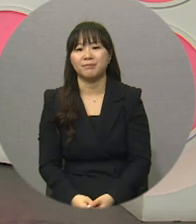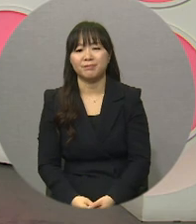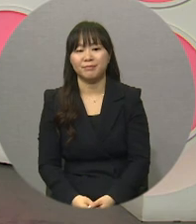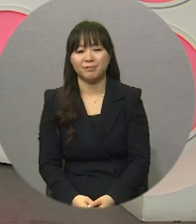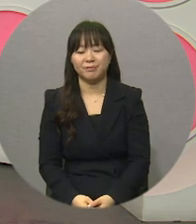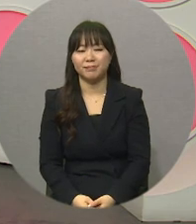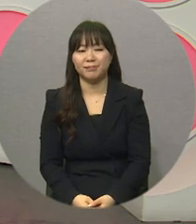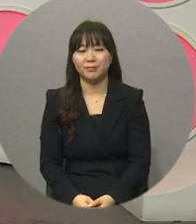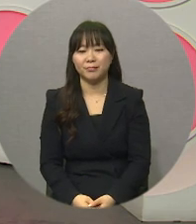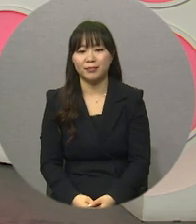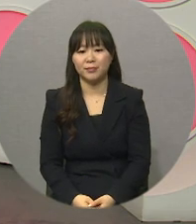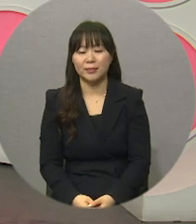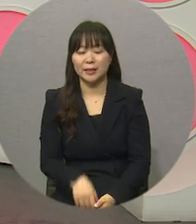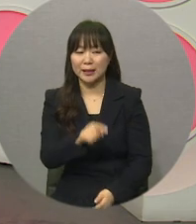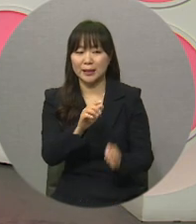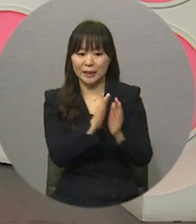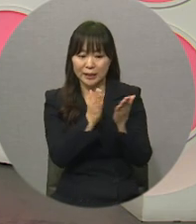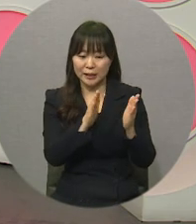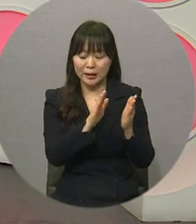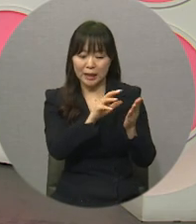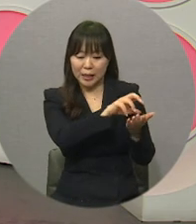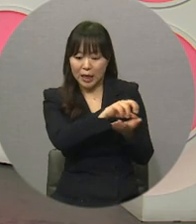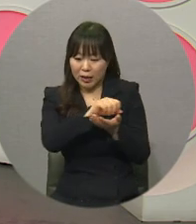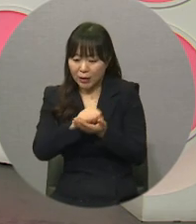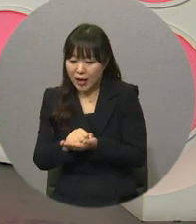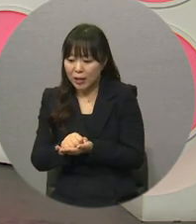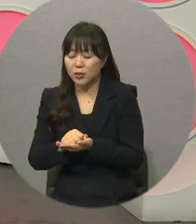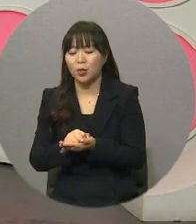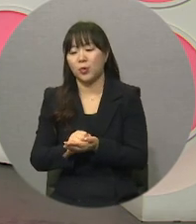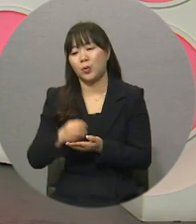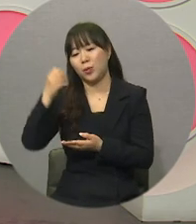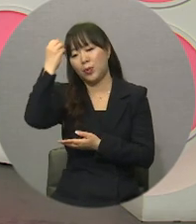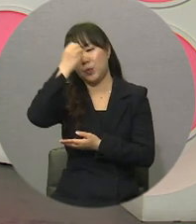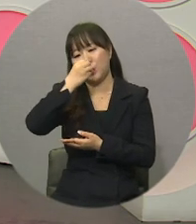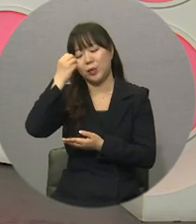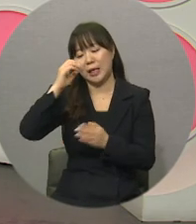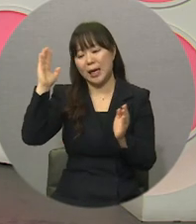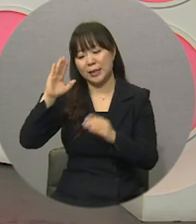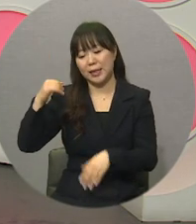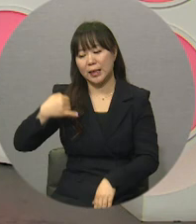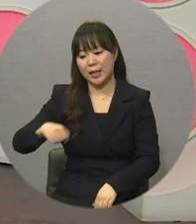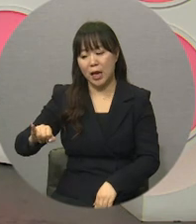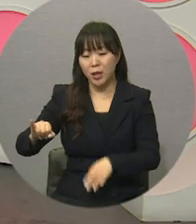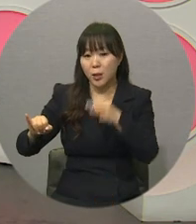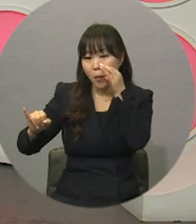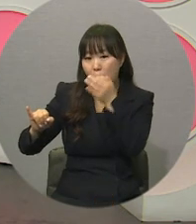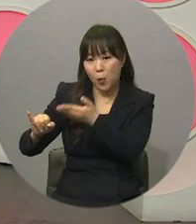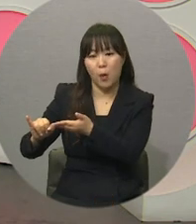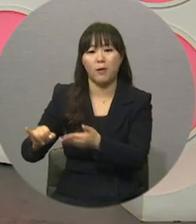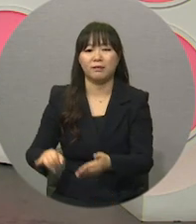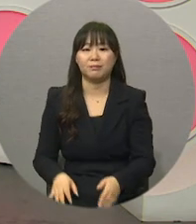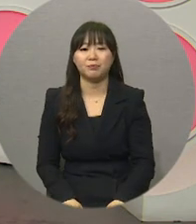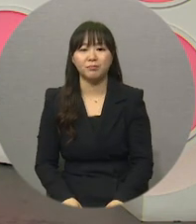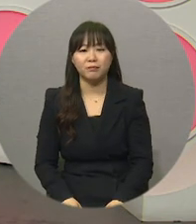있었습니다. 그 교과서들을 집으로 가져와 고등학생 딸아이에게